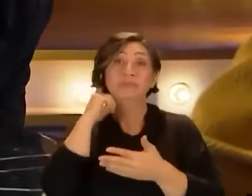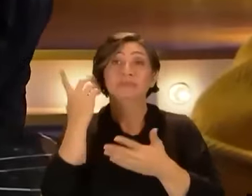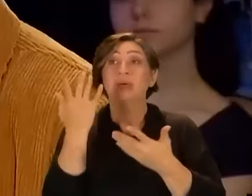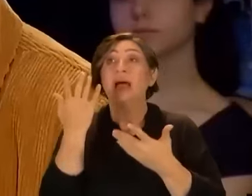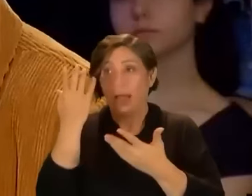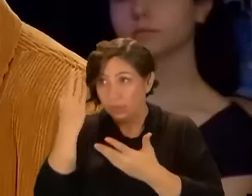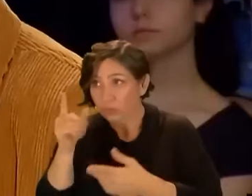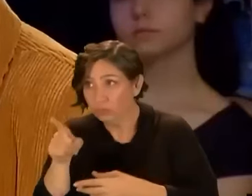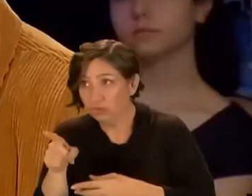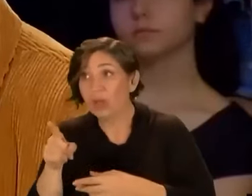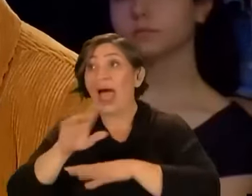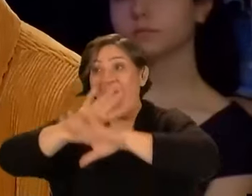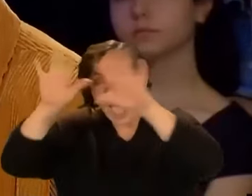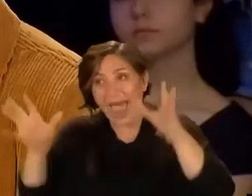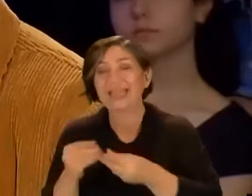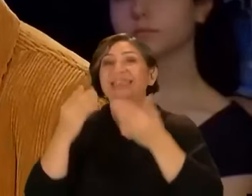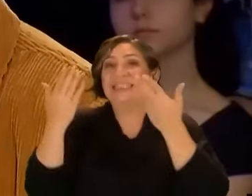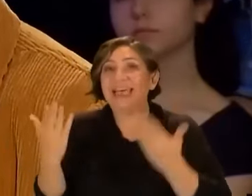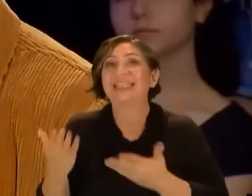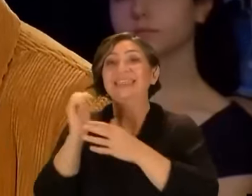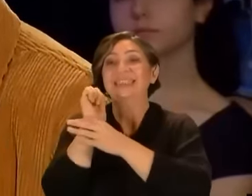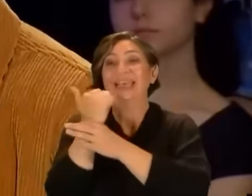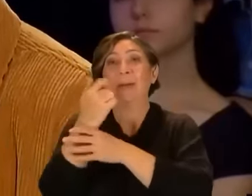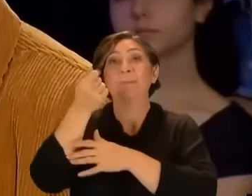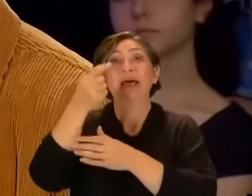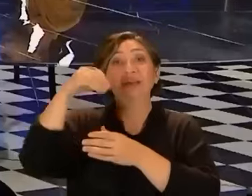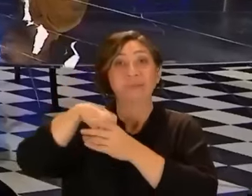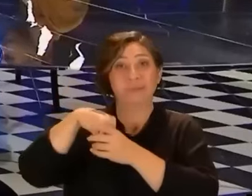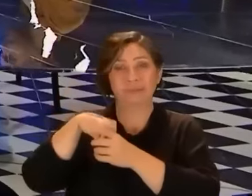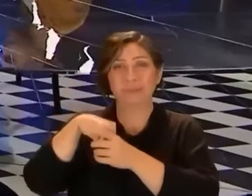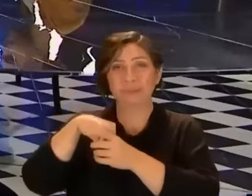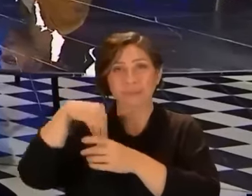Anlatabiliyor muyum ne demek istediğimi? Yani herkes zaten sanatını